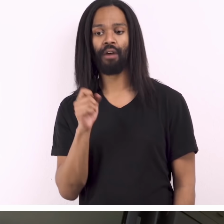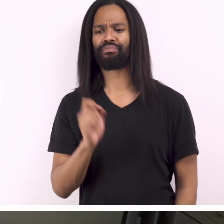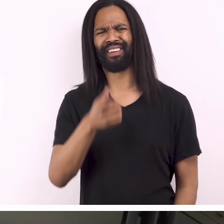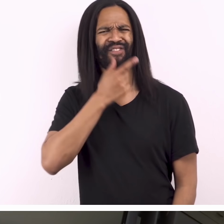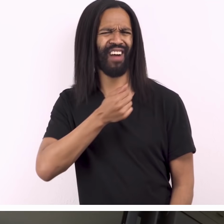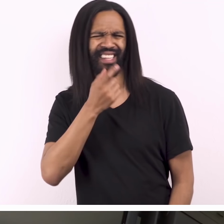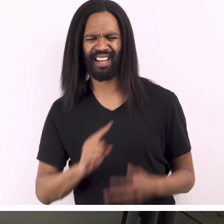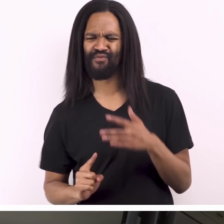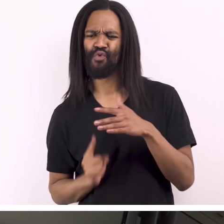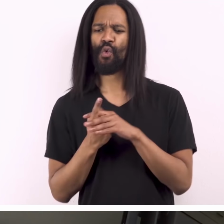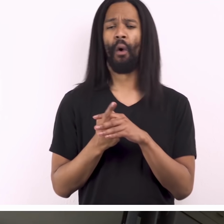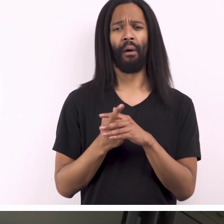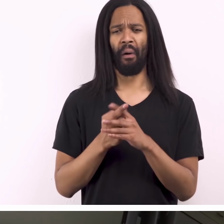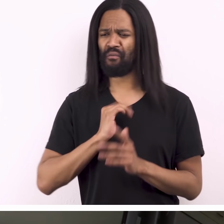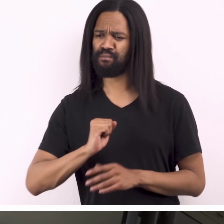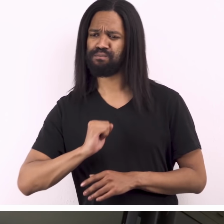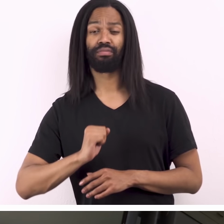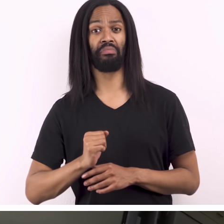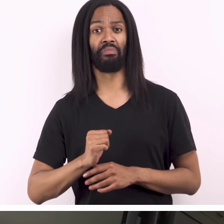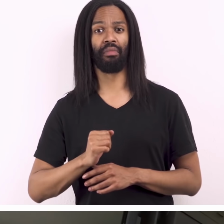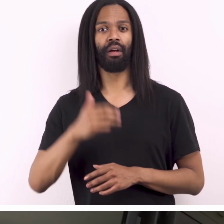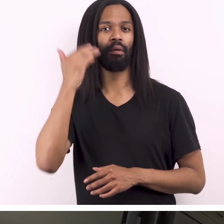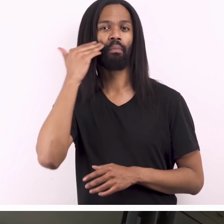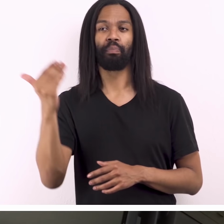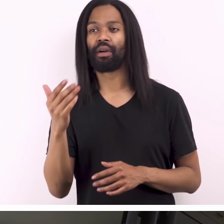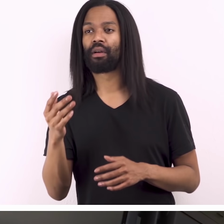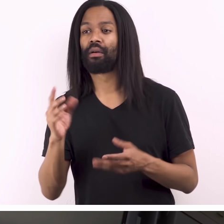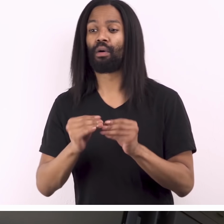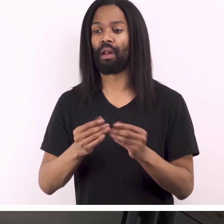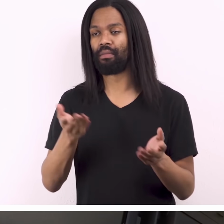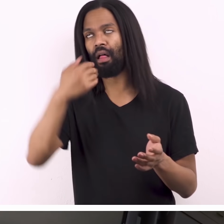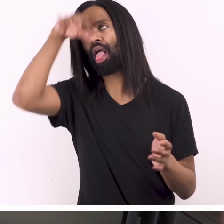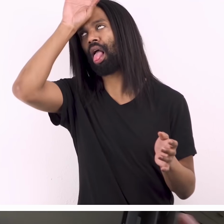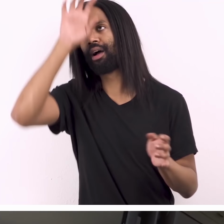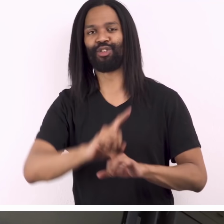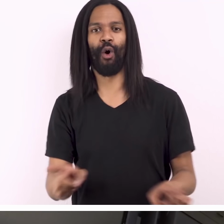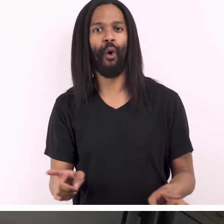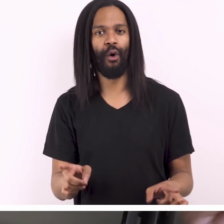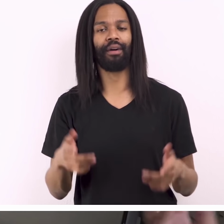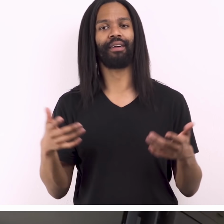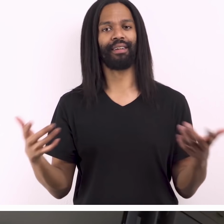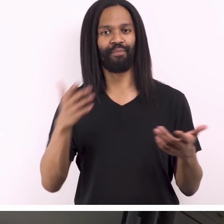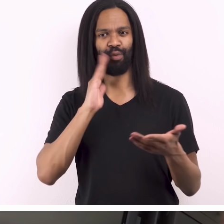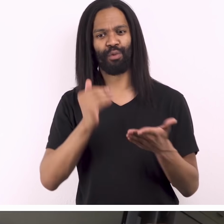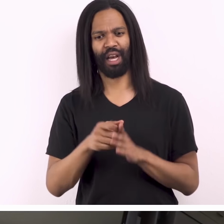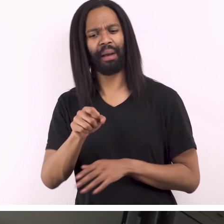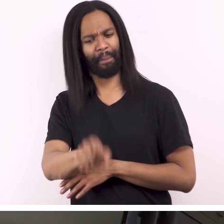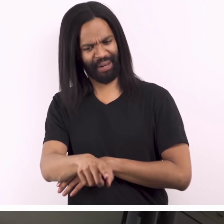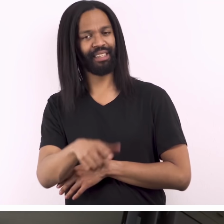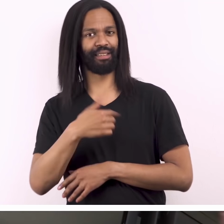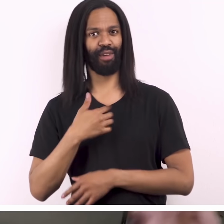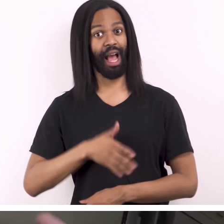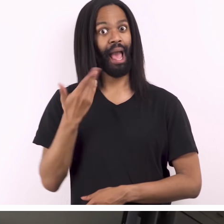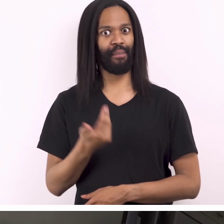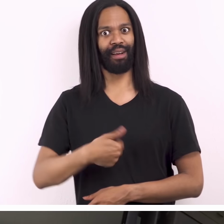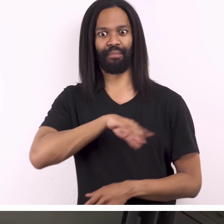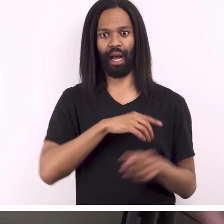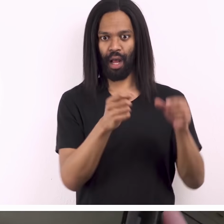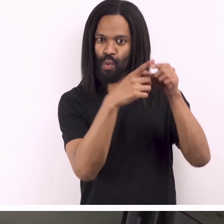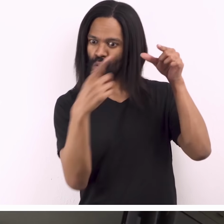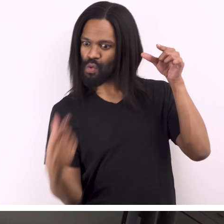qui ne se choque pas à la première piqûre. Donc du coup, voilà, moi j'aime bien le Glad Hans pour ce côté très très très allongé. Un peu comme